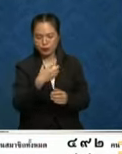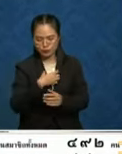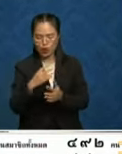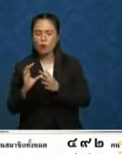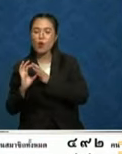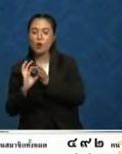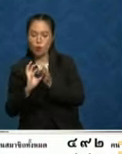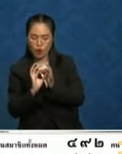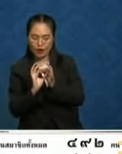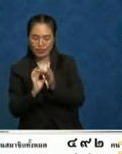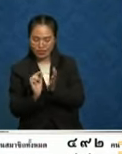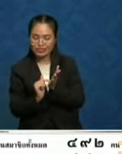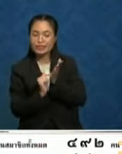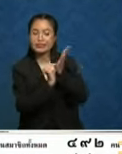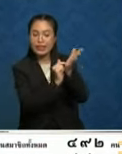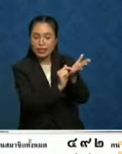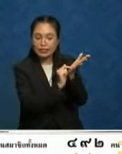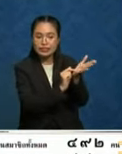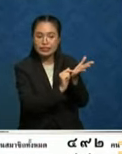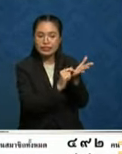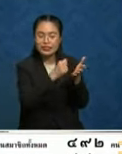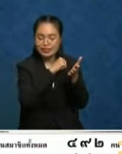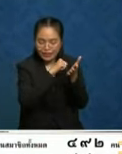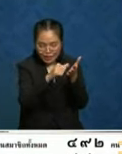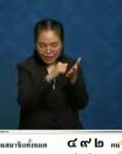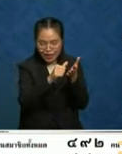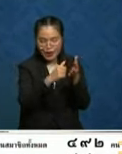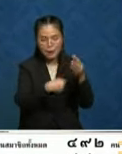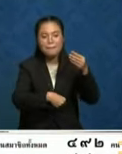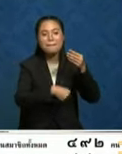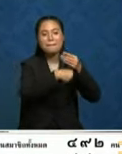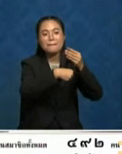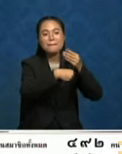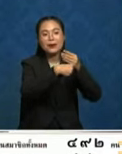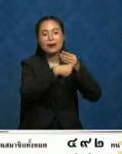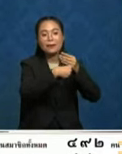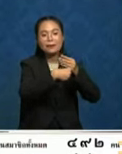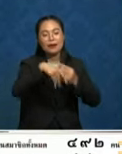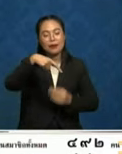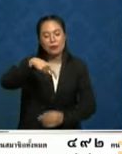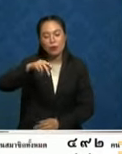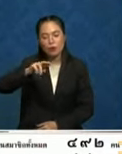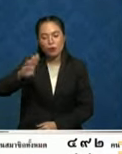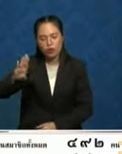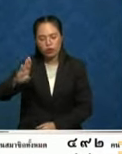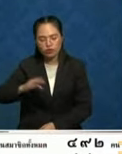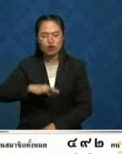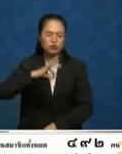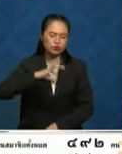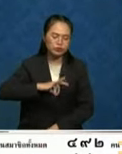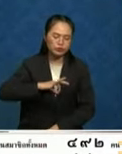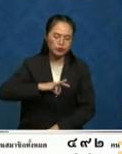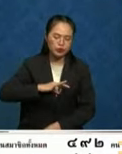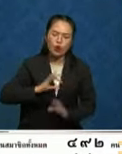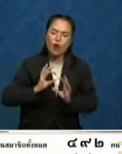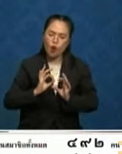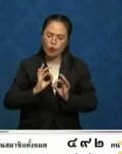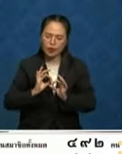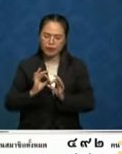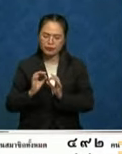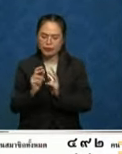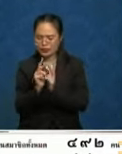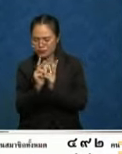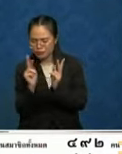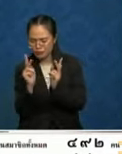นี้และบรรจุหรือว่าแก้ไขร่างบัญญัติเพื่อให้เกิดความสบายใจว่าจะมีธรรมาภิบาลเขเพิ่ม